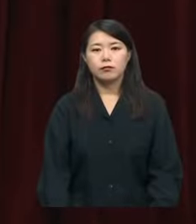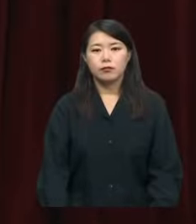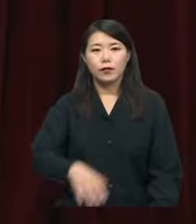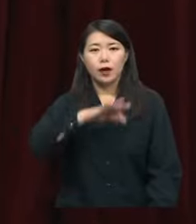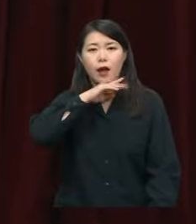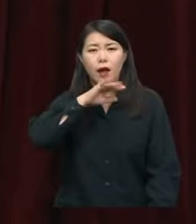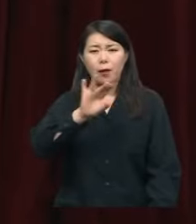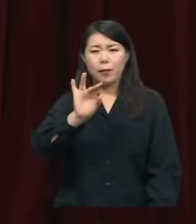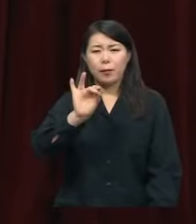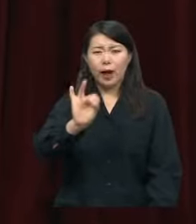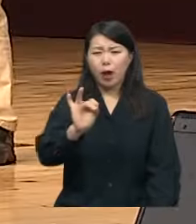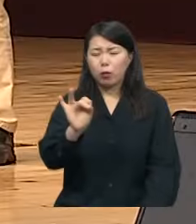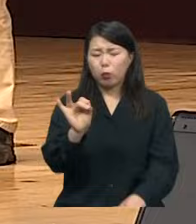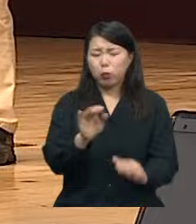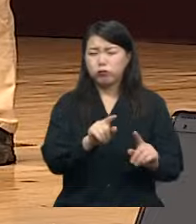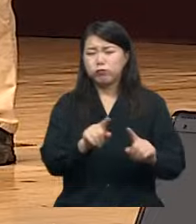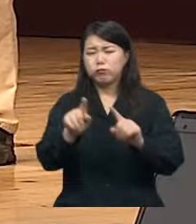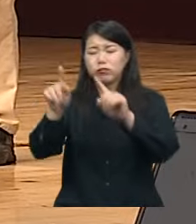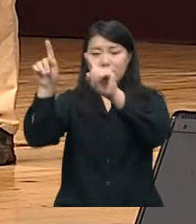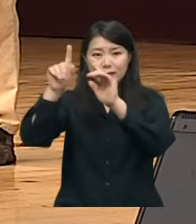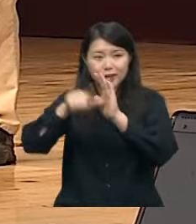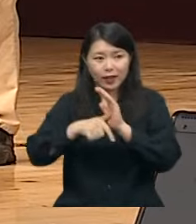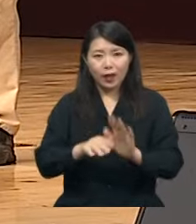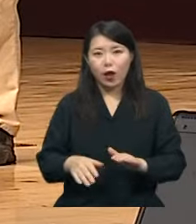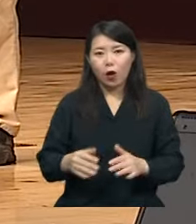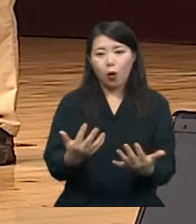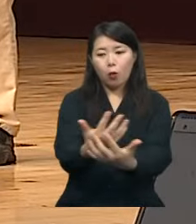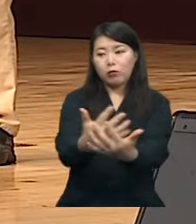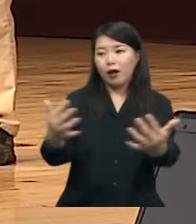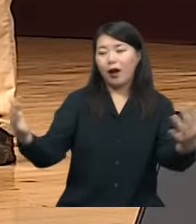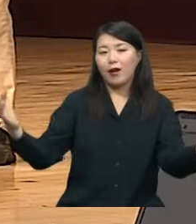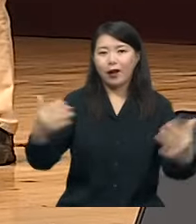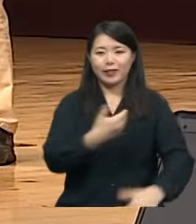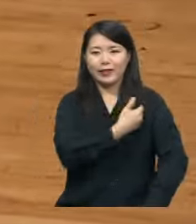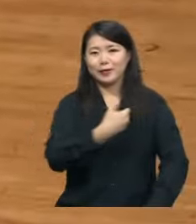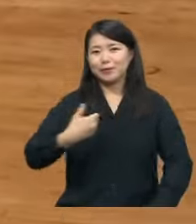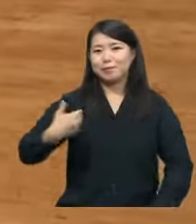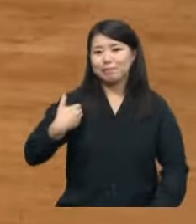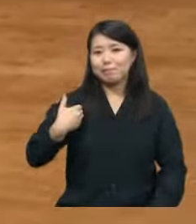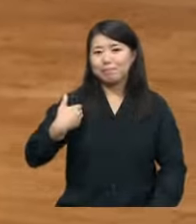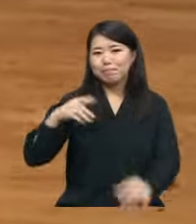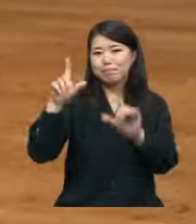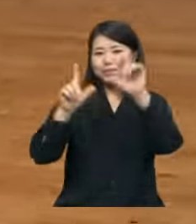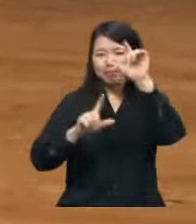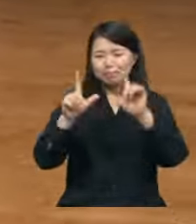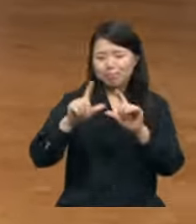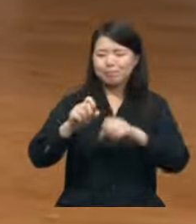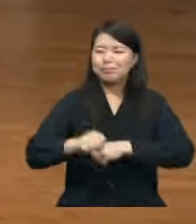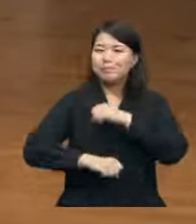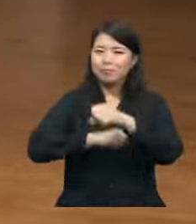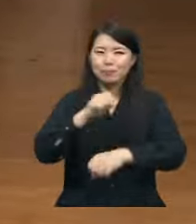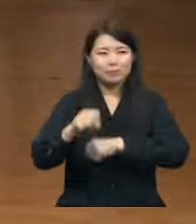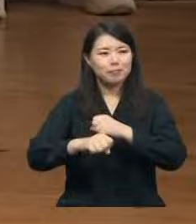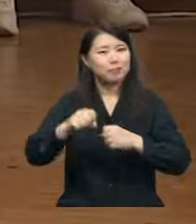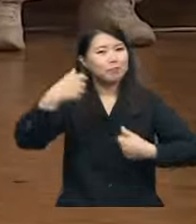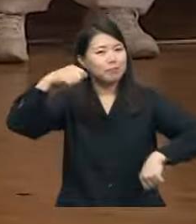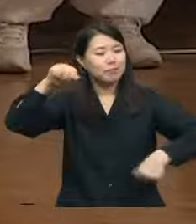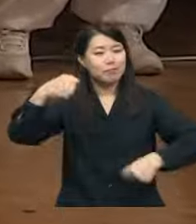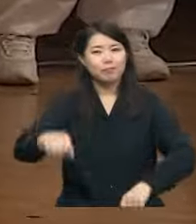100세 시대의 주역답게 대중 앞에서 당당한 노년의 매력을 마음껏 발산하는